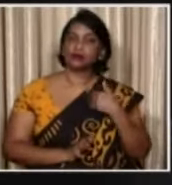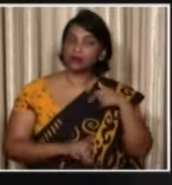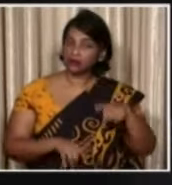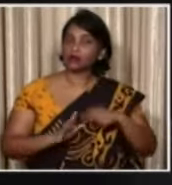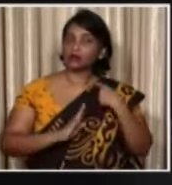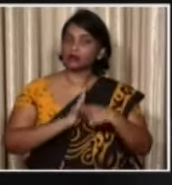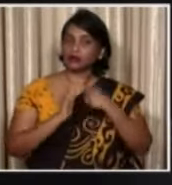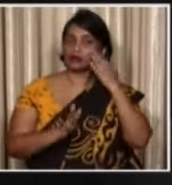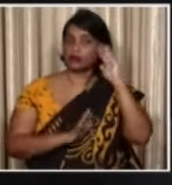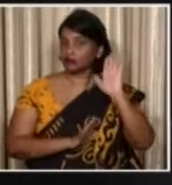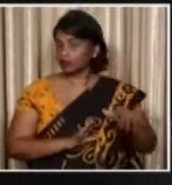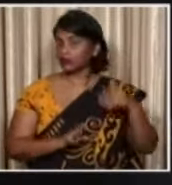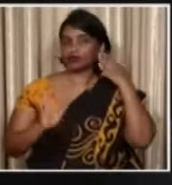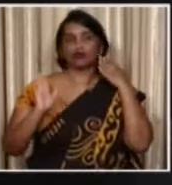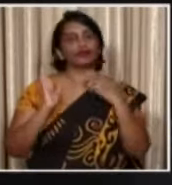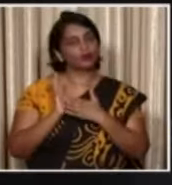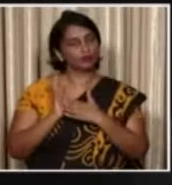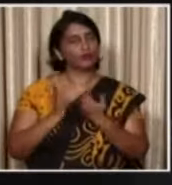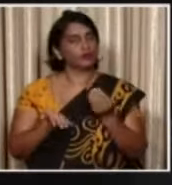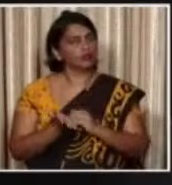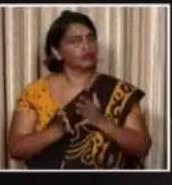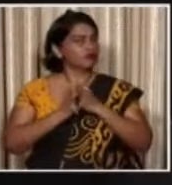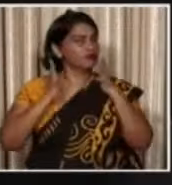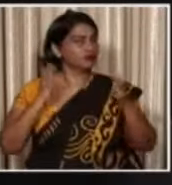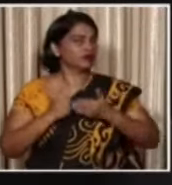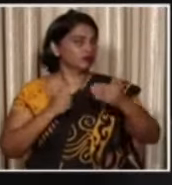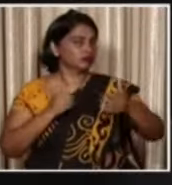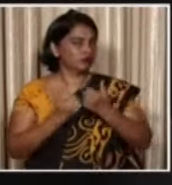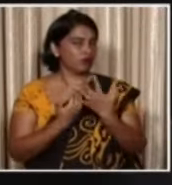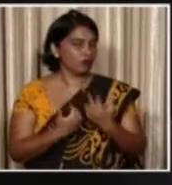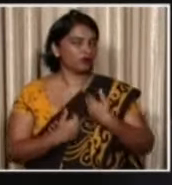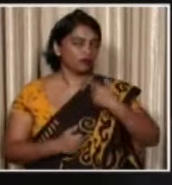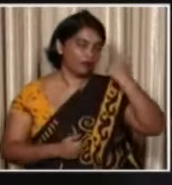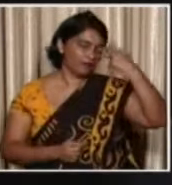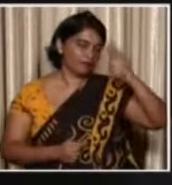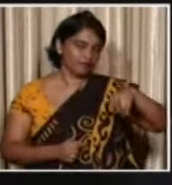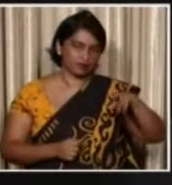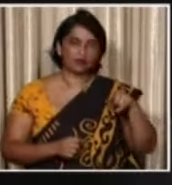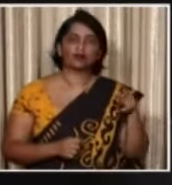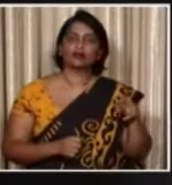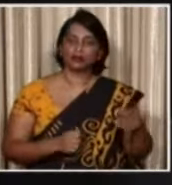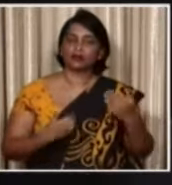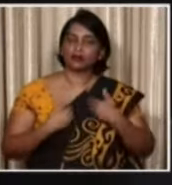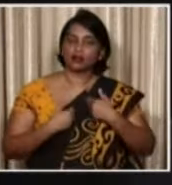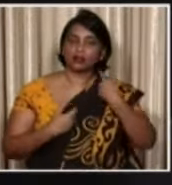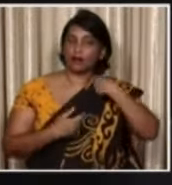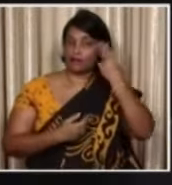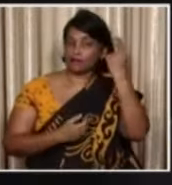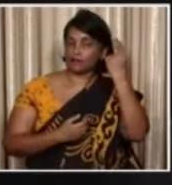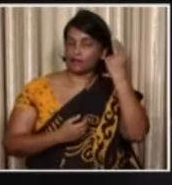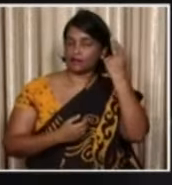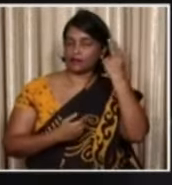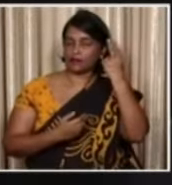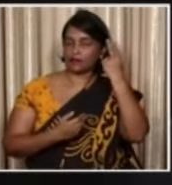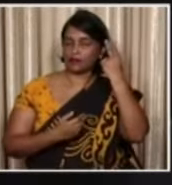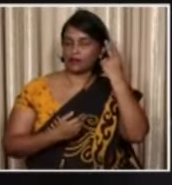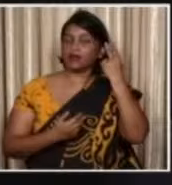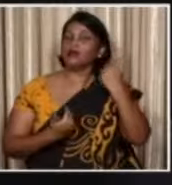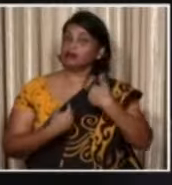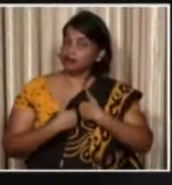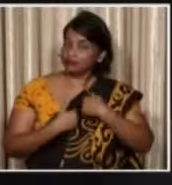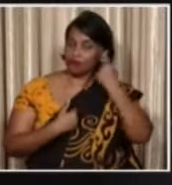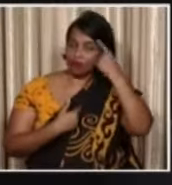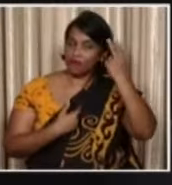Memarate Kantavan, Winwin, Tava Boho Dura Kyai to Baba Mage Vishwase, Magana Vishwas,